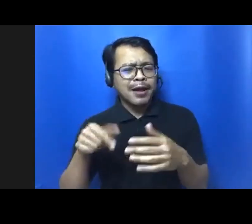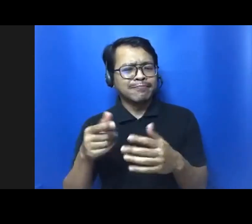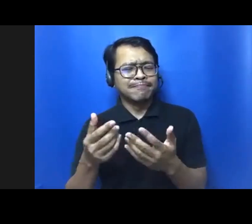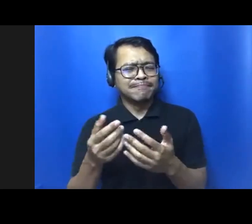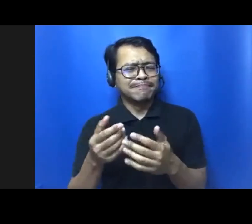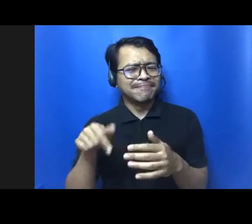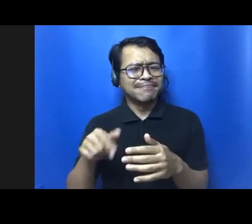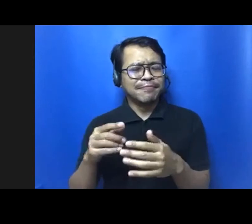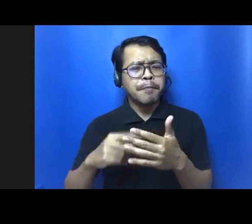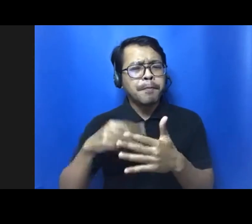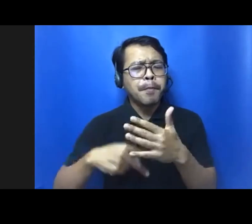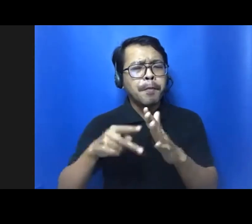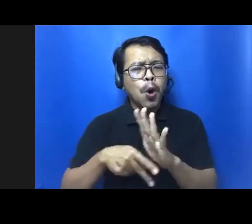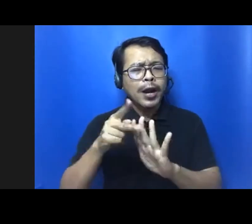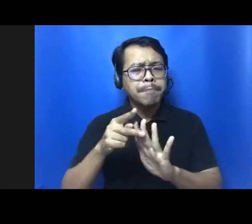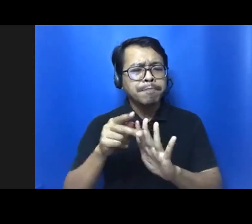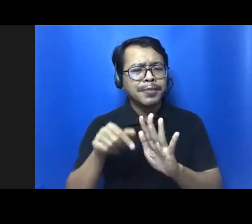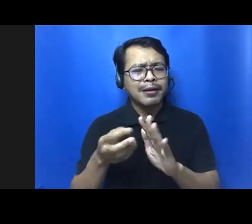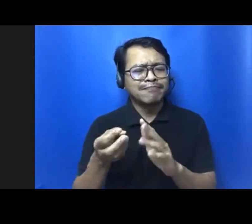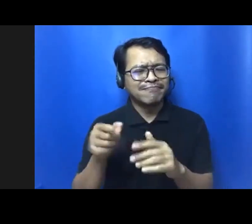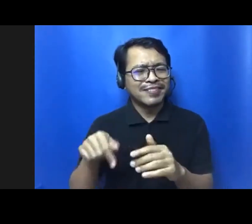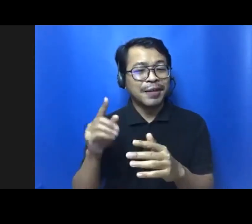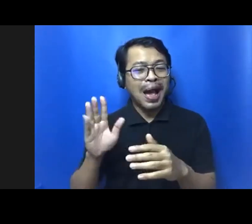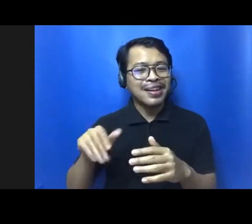satu pelatihan kerajinan tangan, handcraft.